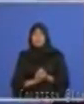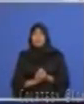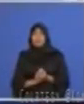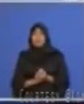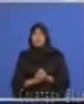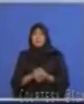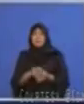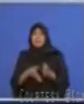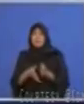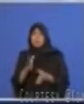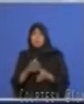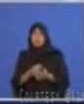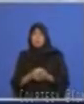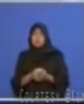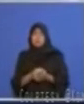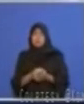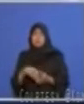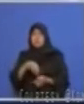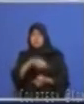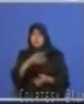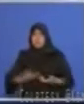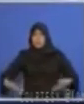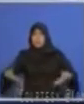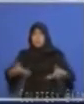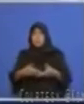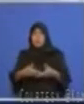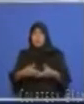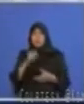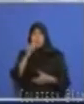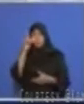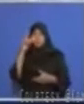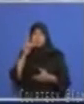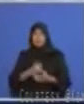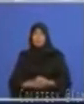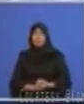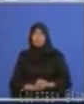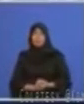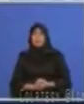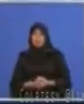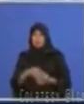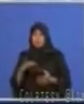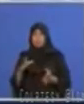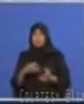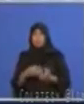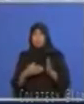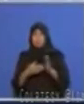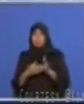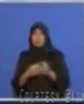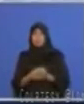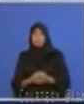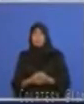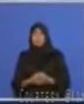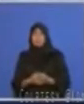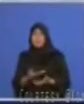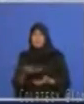berkelanjutan sesuai dengan kelestarian lingkungan hidup itu saja pertanyaannya cukup ya Pak Aziz cukup